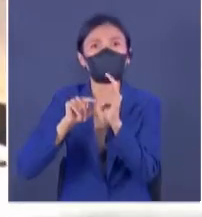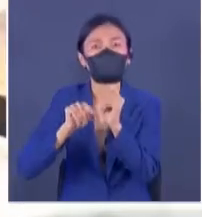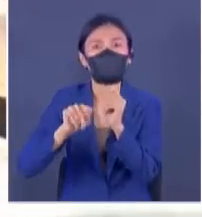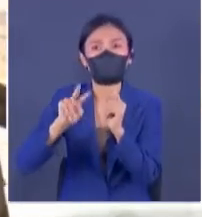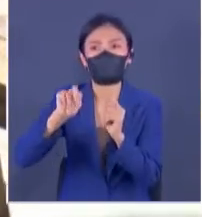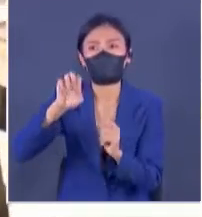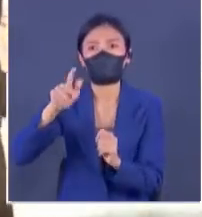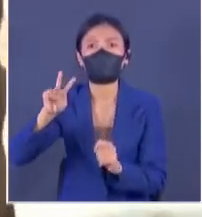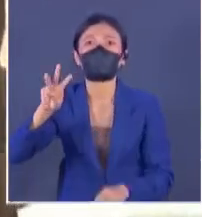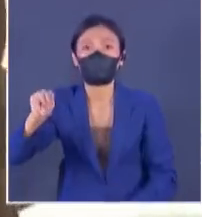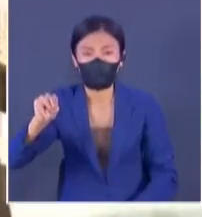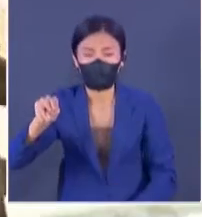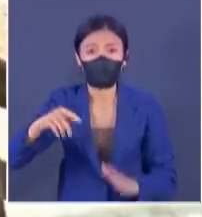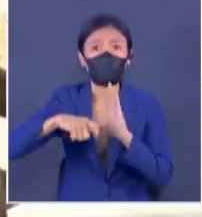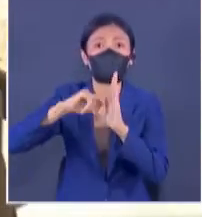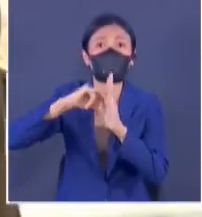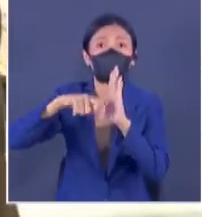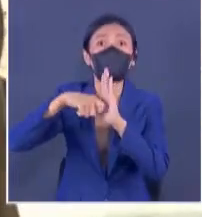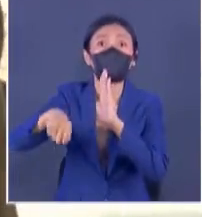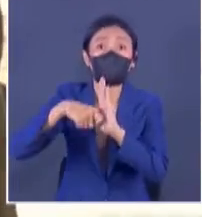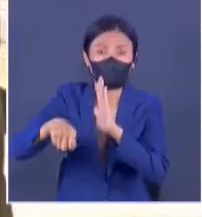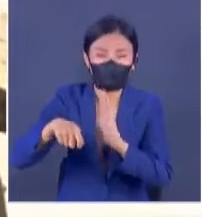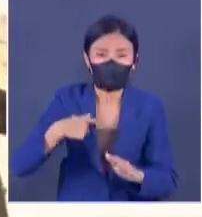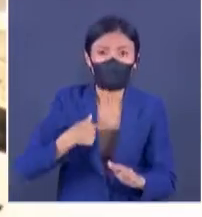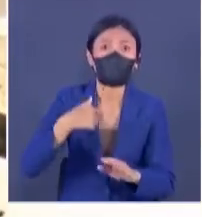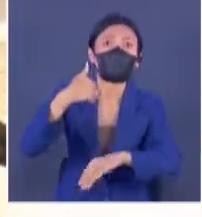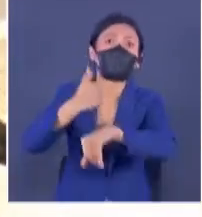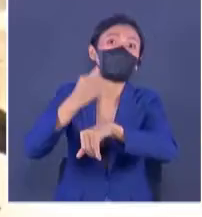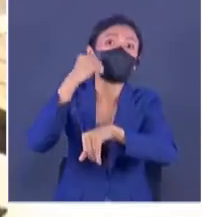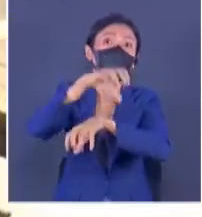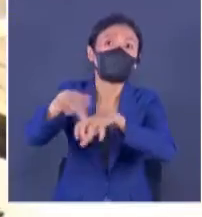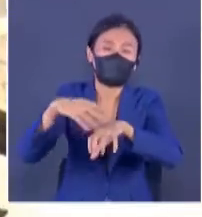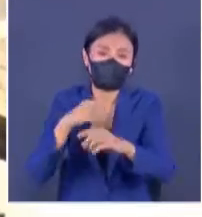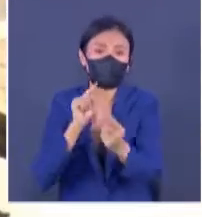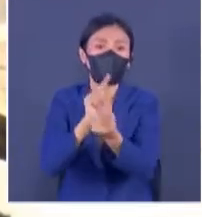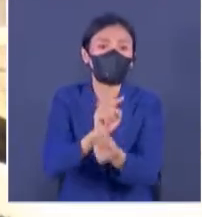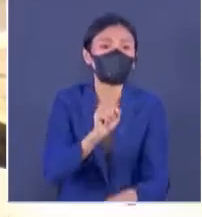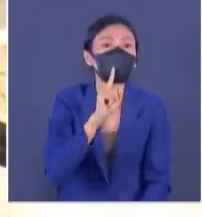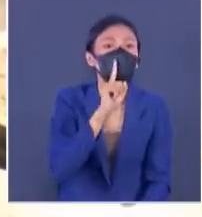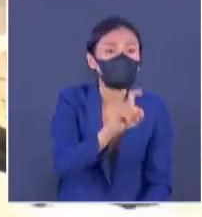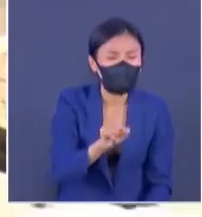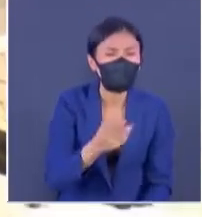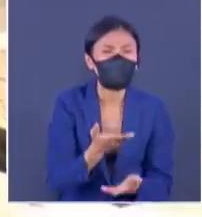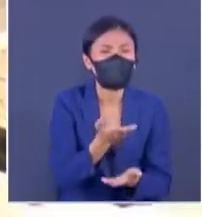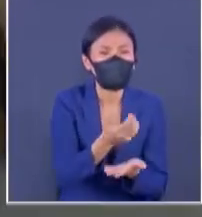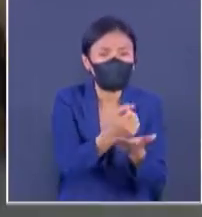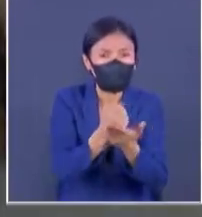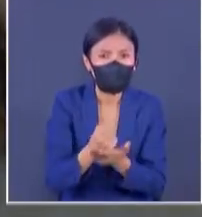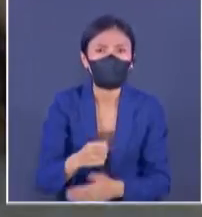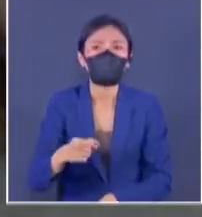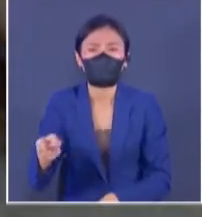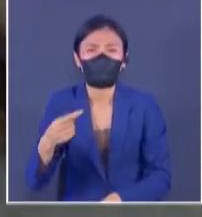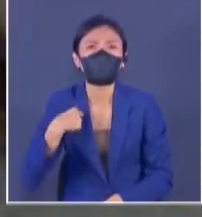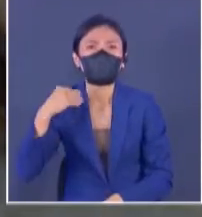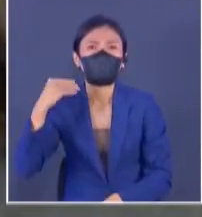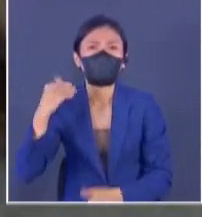าวให้เพราะว่านายบุญเที่ยงเขาทราบเพียงแค่ข้อมูลที่อยู่ทราบว่าลูกสาวอยู่บ้านเลขที่49หมู่ที่24บ้านศรีเ